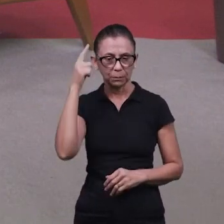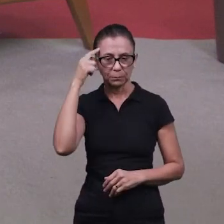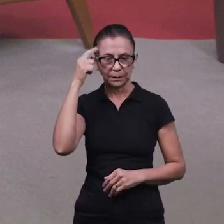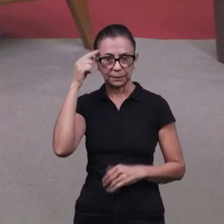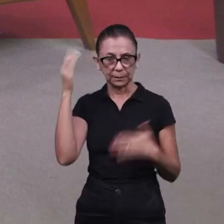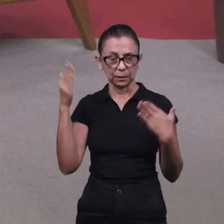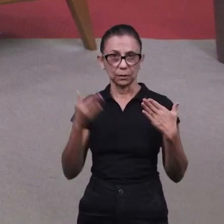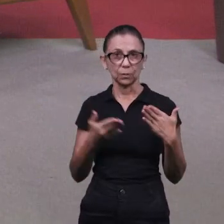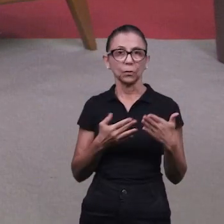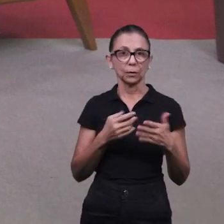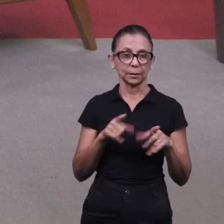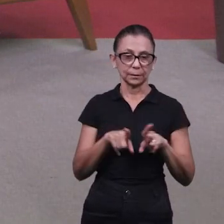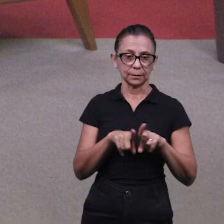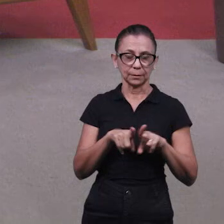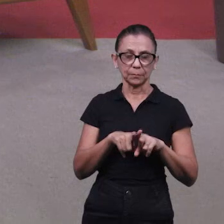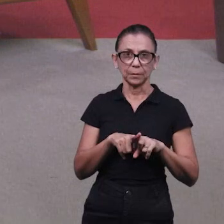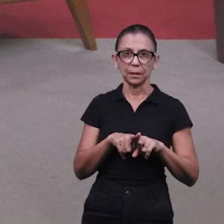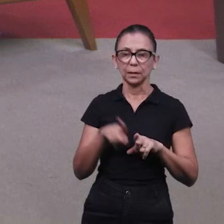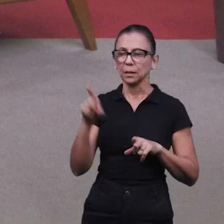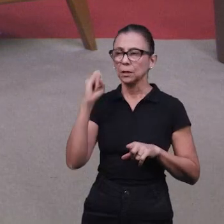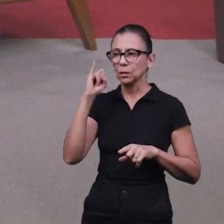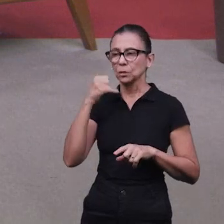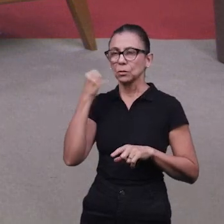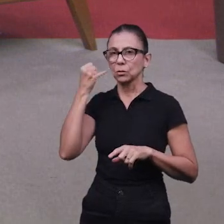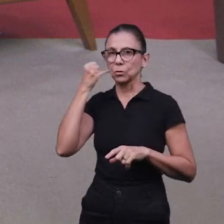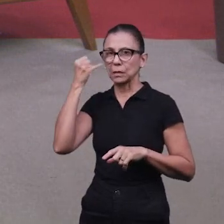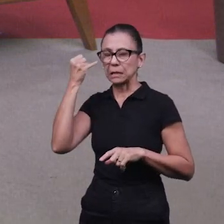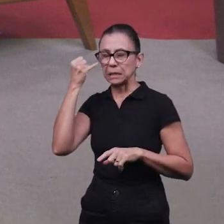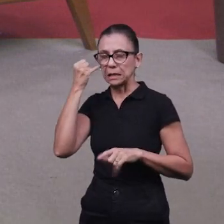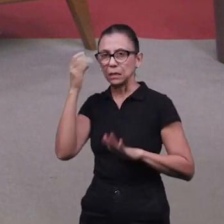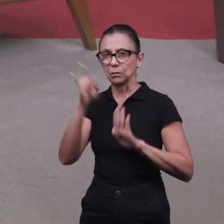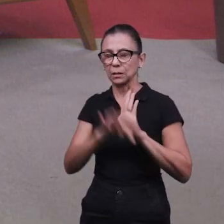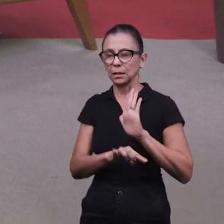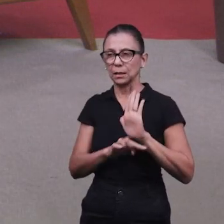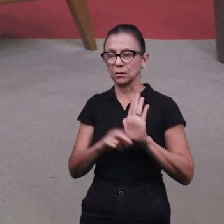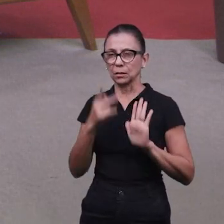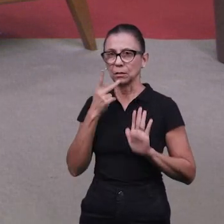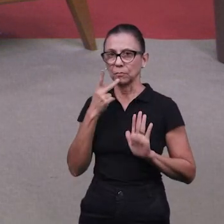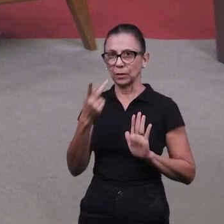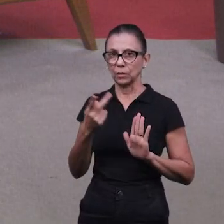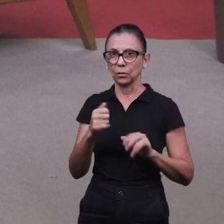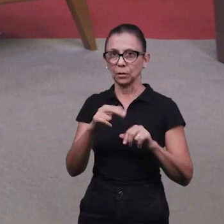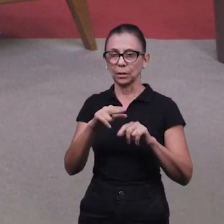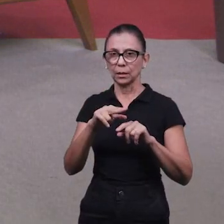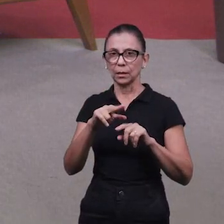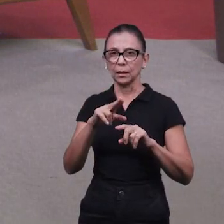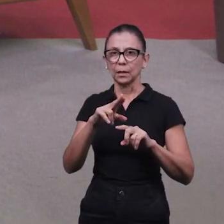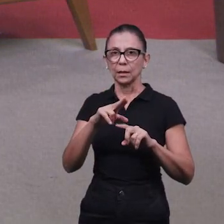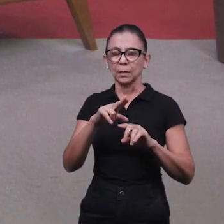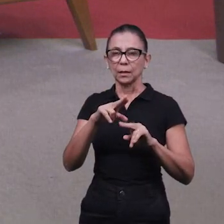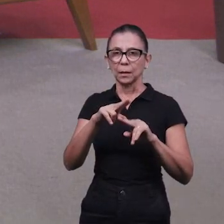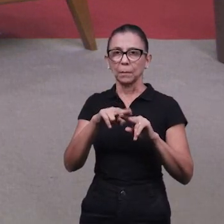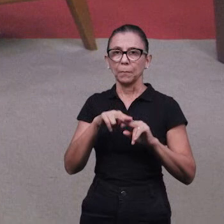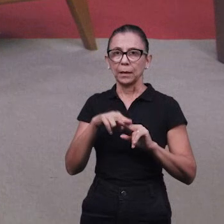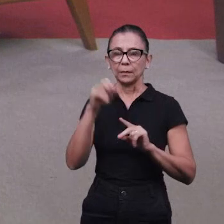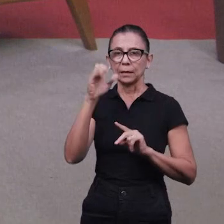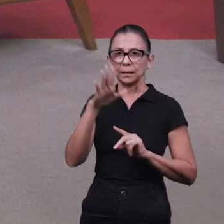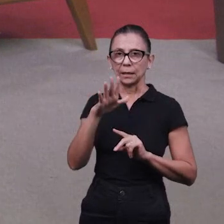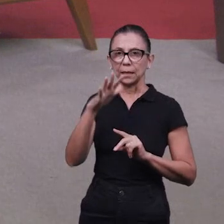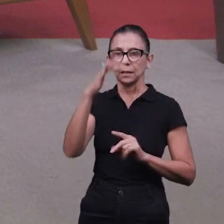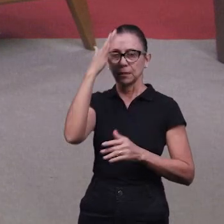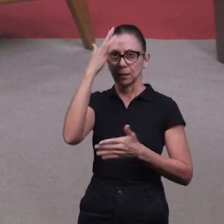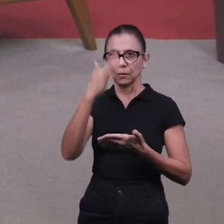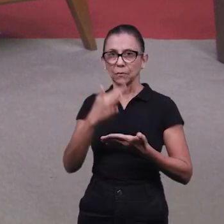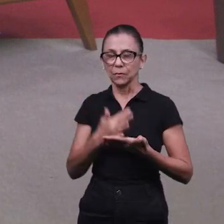qui m'est arrivé aussi, le texte que Josias a cité, qui par la grâce vous êtes sauvés par le moyen de la grâce, cela a